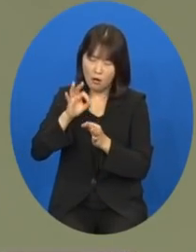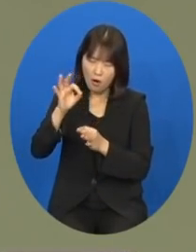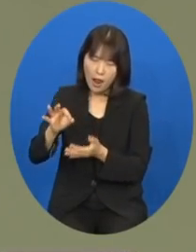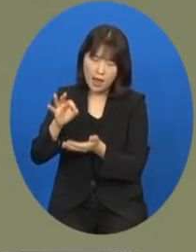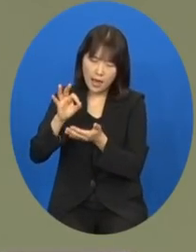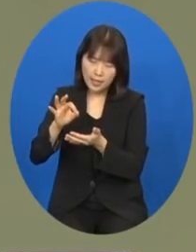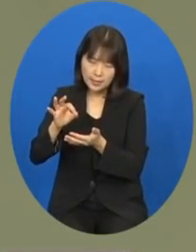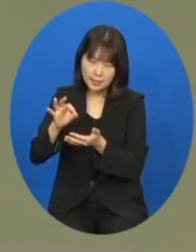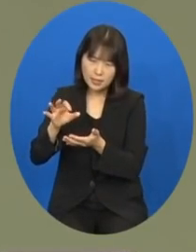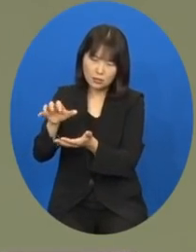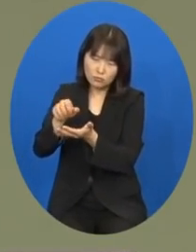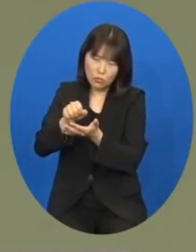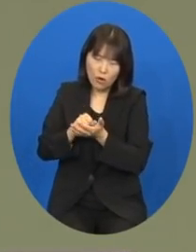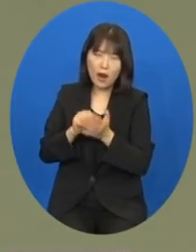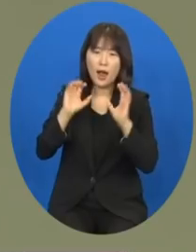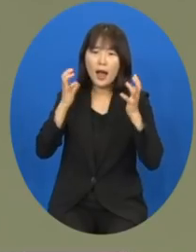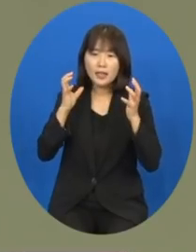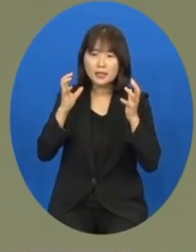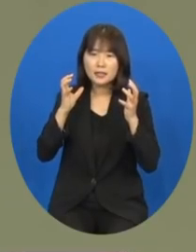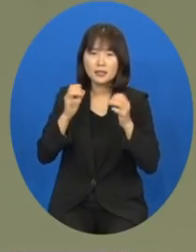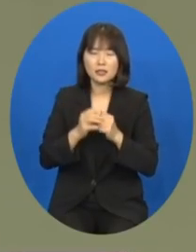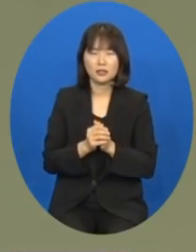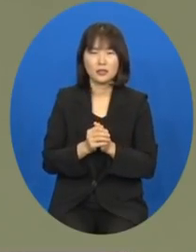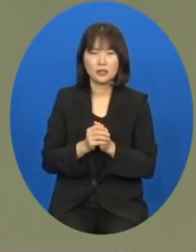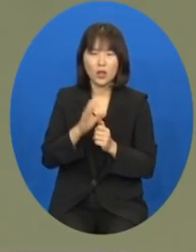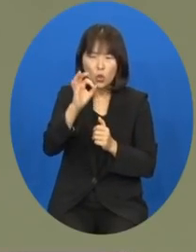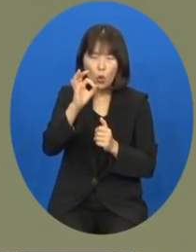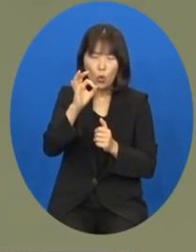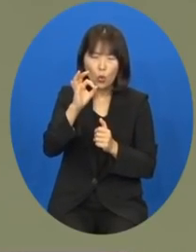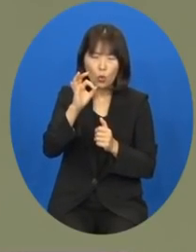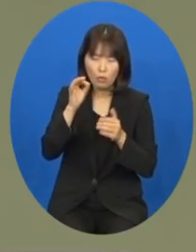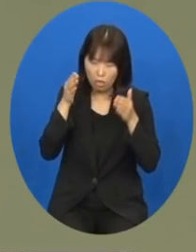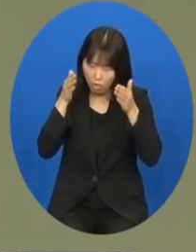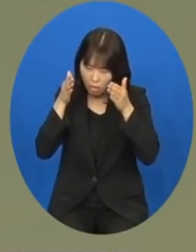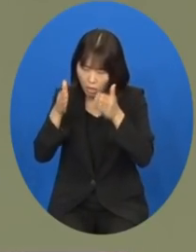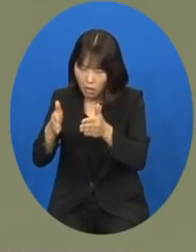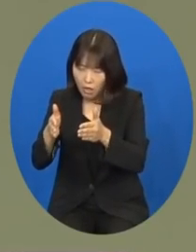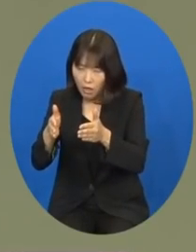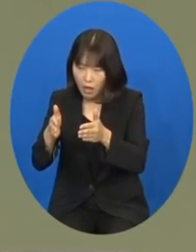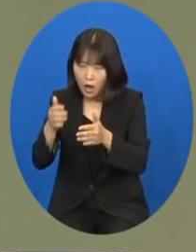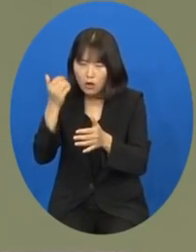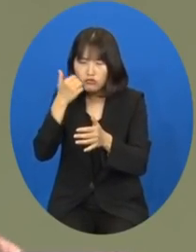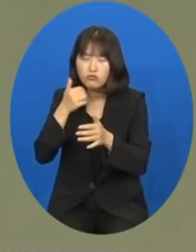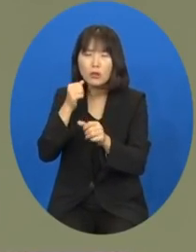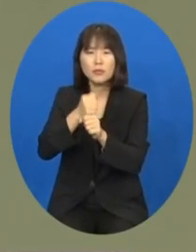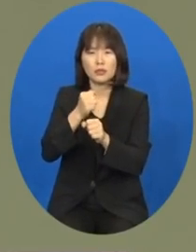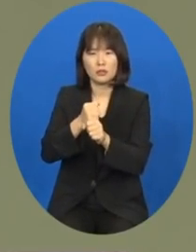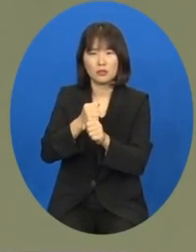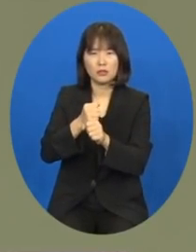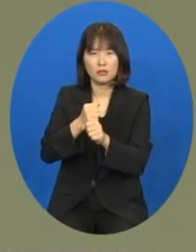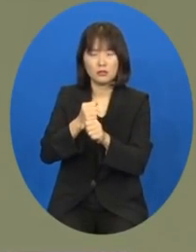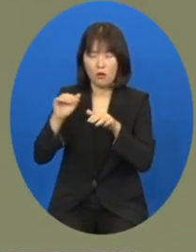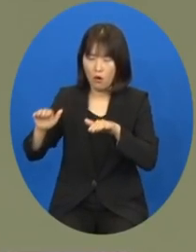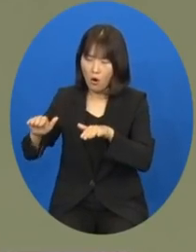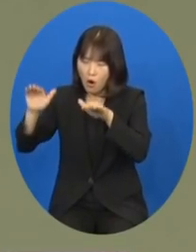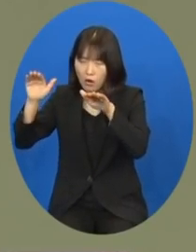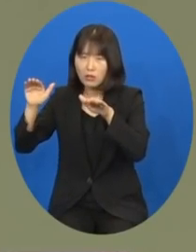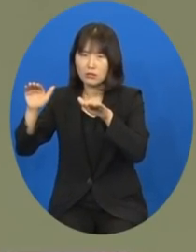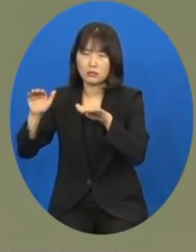아이들 오로지 돈에만 매몰된 이 세상으로 갖고 있어 누가 그 아이들의 그렇게 만들었을까 우리 어른들이 아닐까요